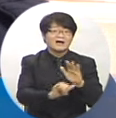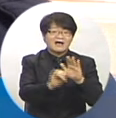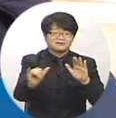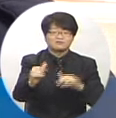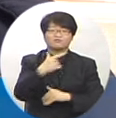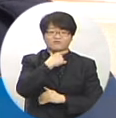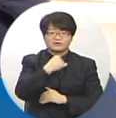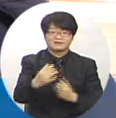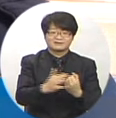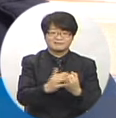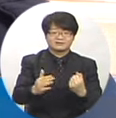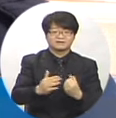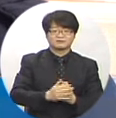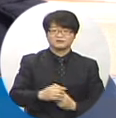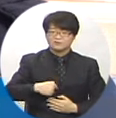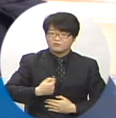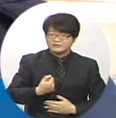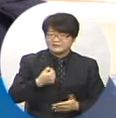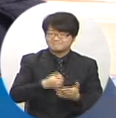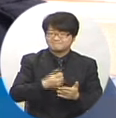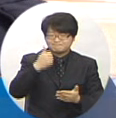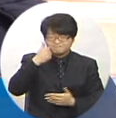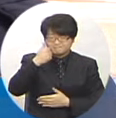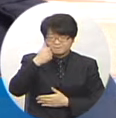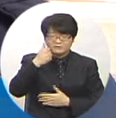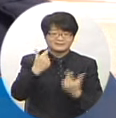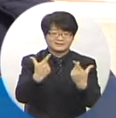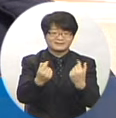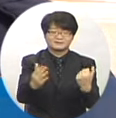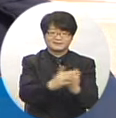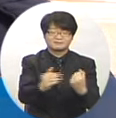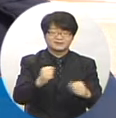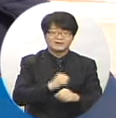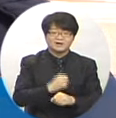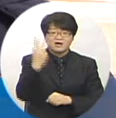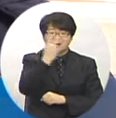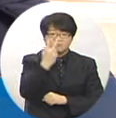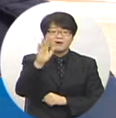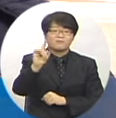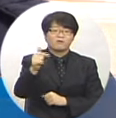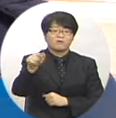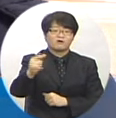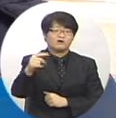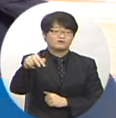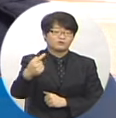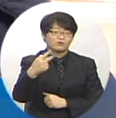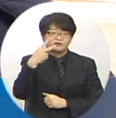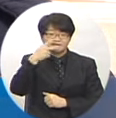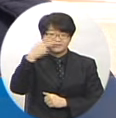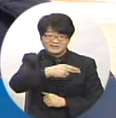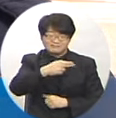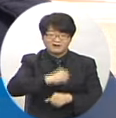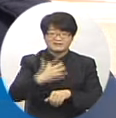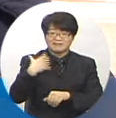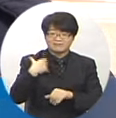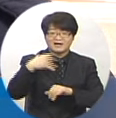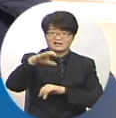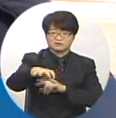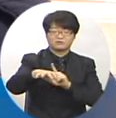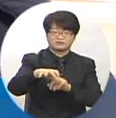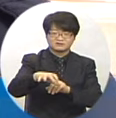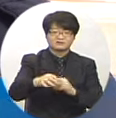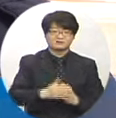원하고 해서 혼자는 결정할 수 없는 상황이고 해서 보건소 금연 클리닉을